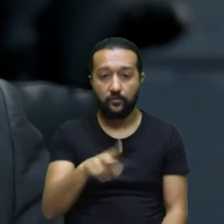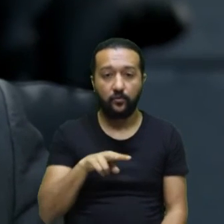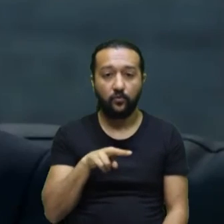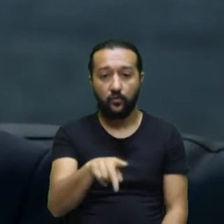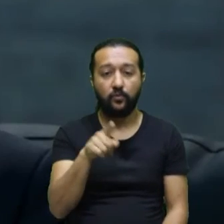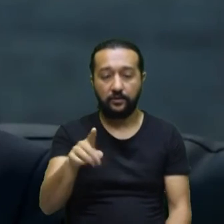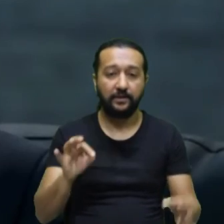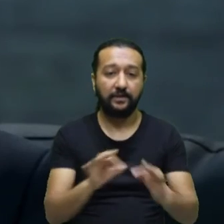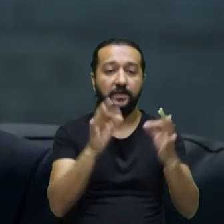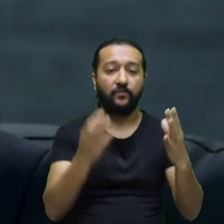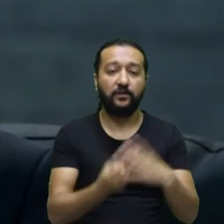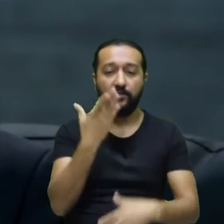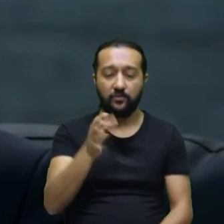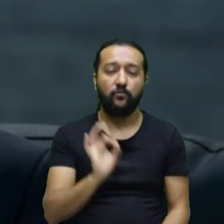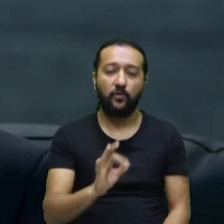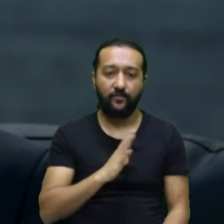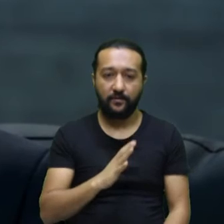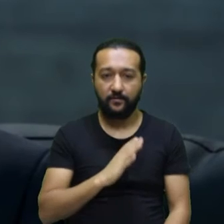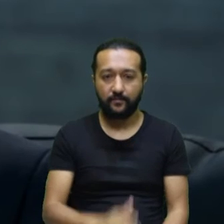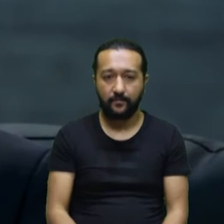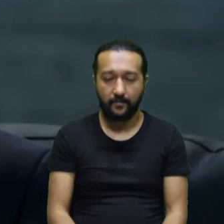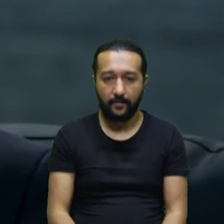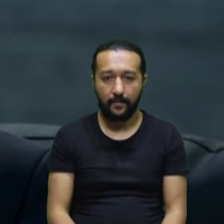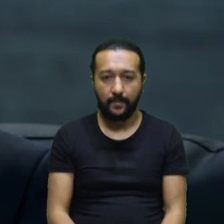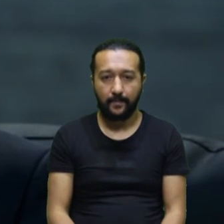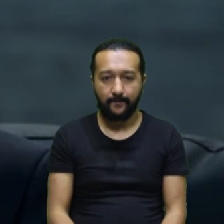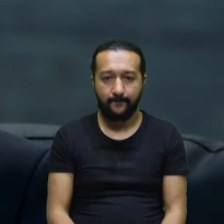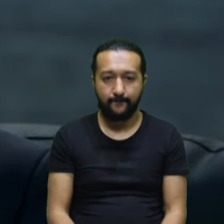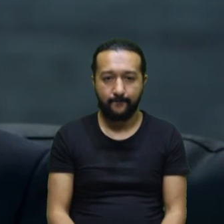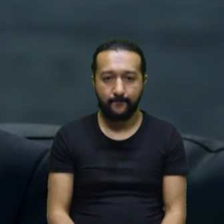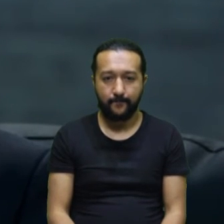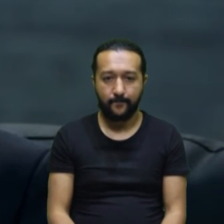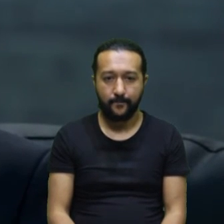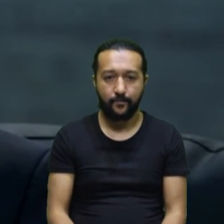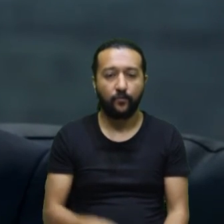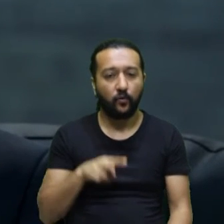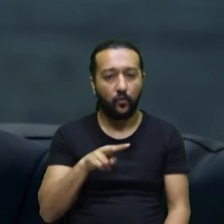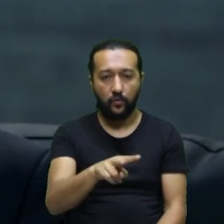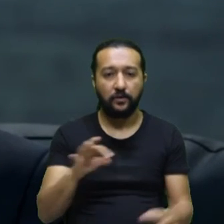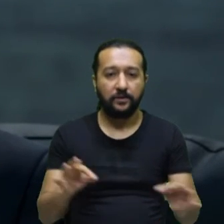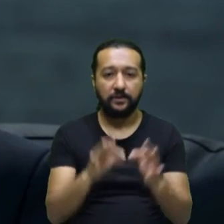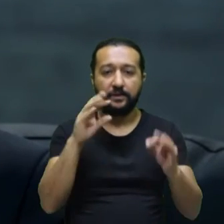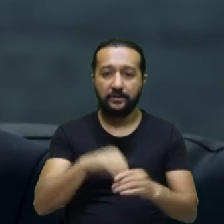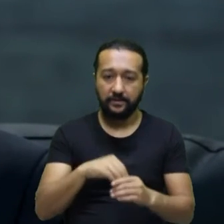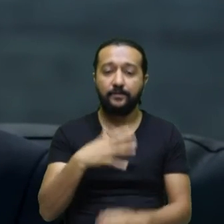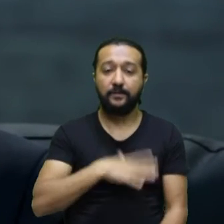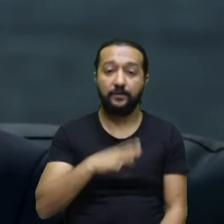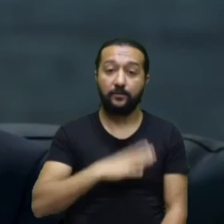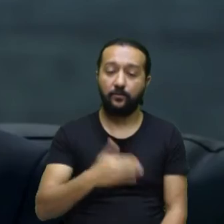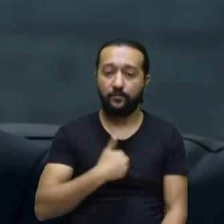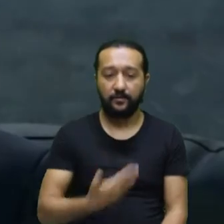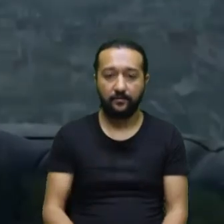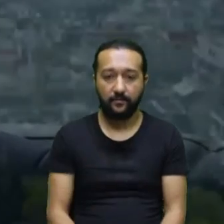da yolunuzun kesişmesi kaçınılmaz. Polat'ın sabit bakışlarını kin bürüdü. Yolumuzun kesişmesi için can